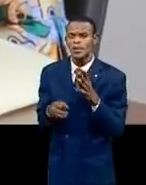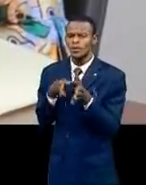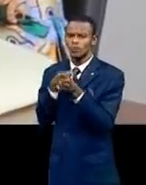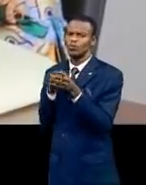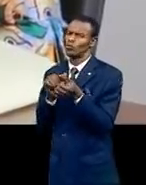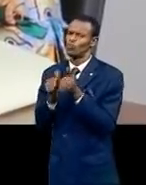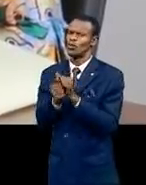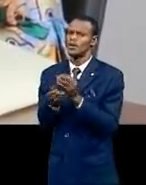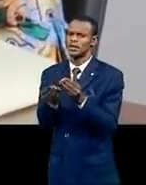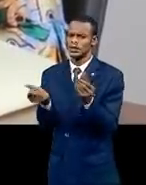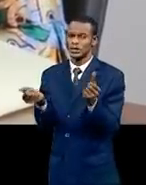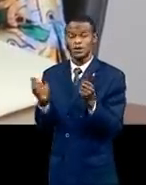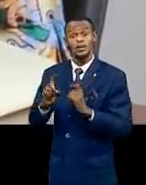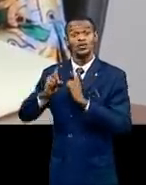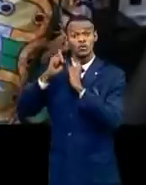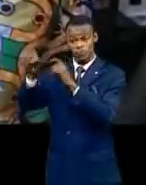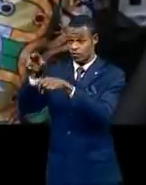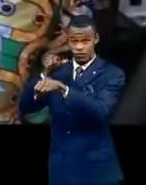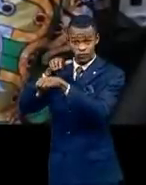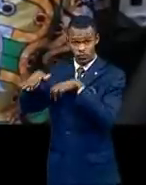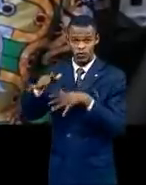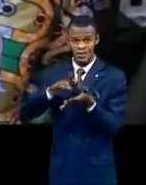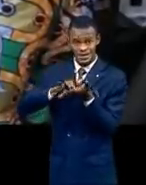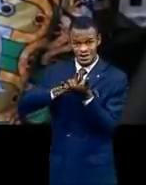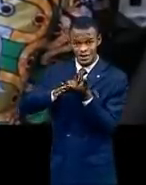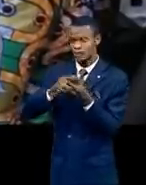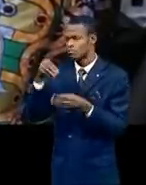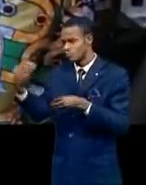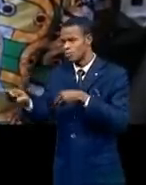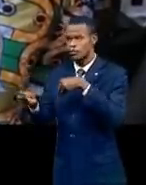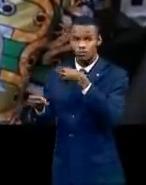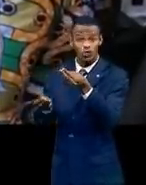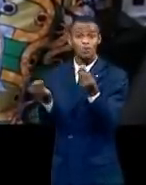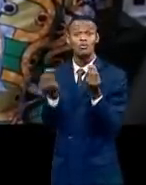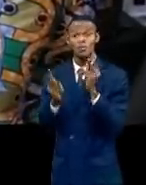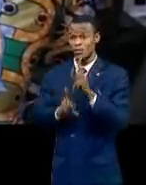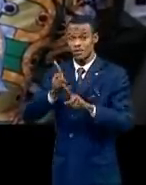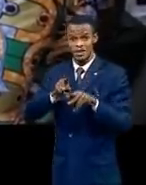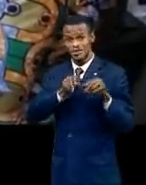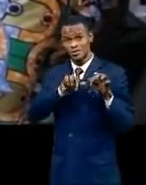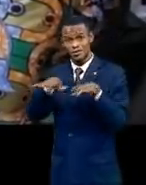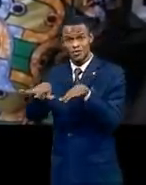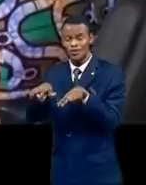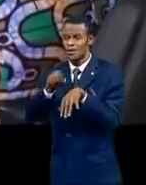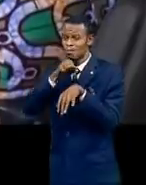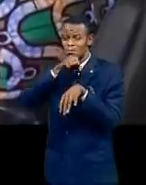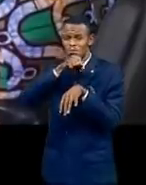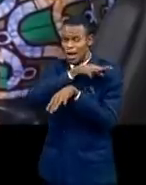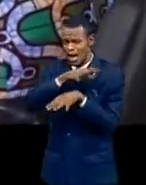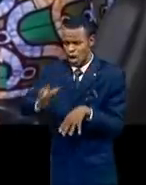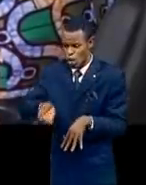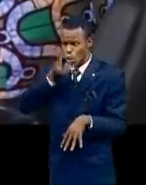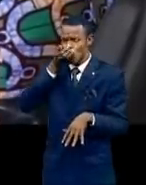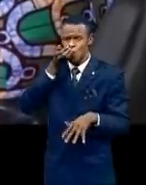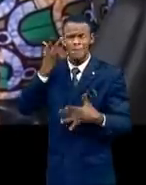situation. Des médicaments ont été apportés aux populations en vue de renforcer la capacité de prise en charge des